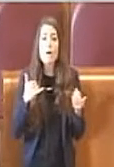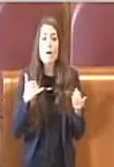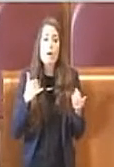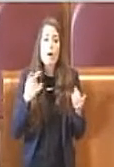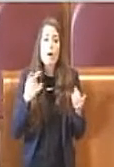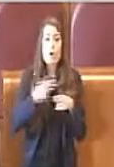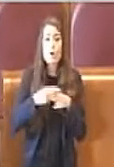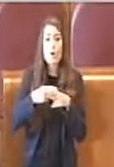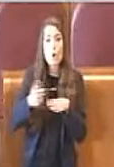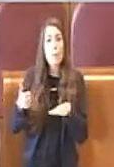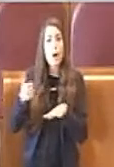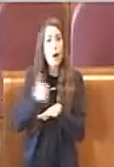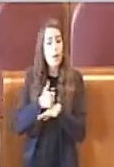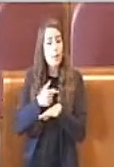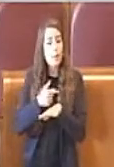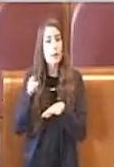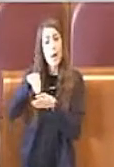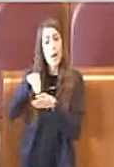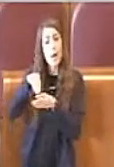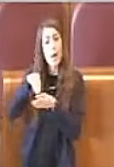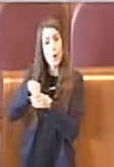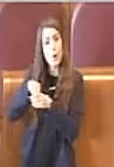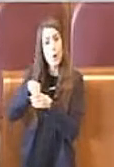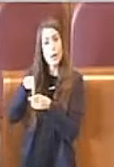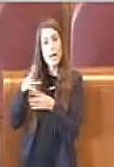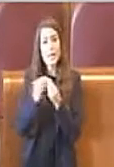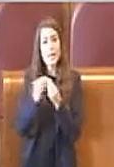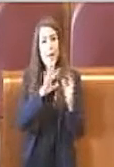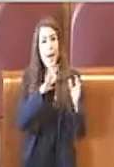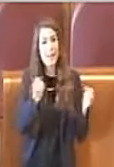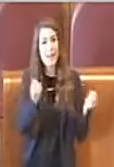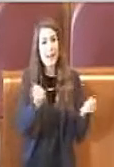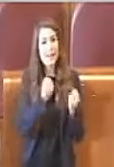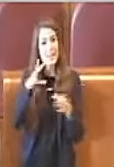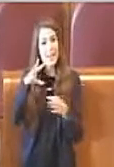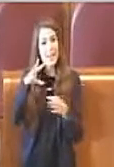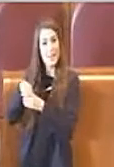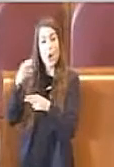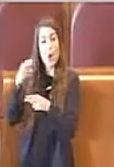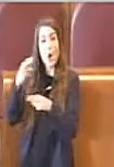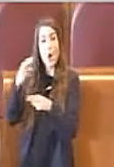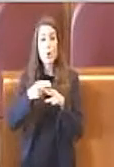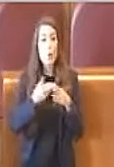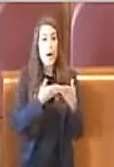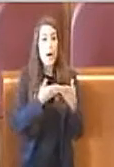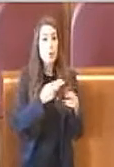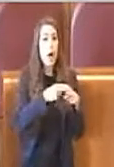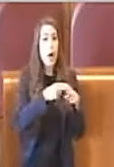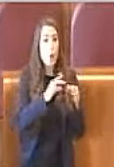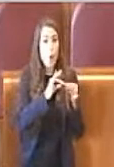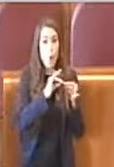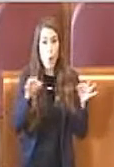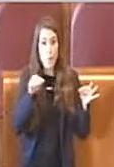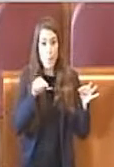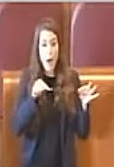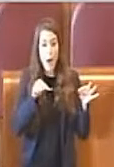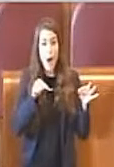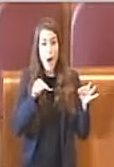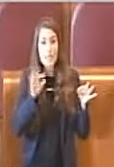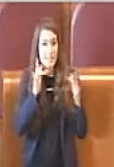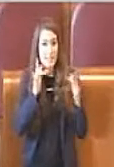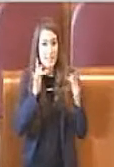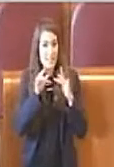queste informazioni e le includerà, come già ha fatto con tutte le altre iniziative, nel sito Roma Aiuta Roma, che già ne comprende tutta una